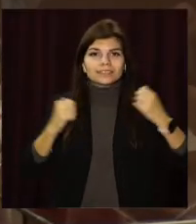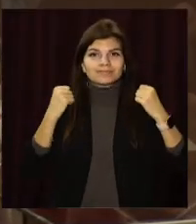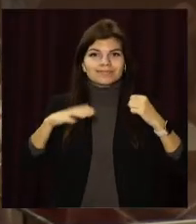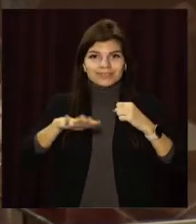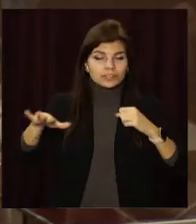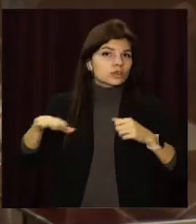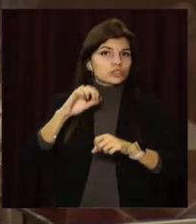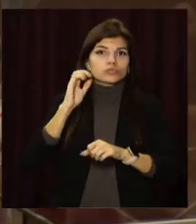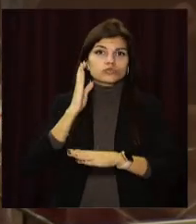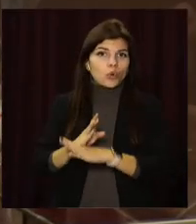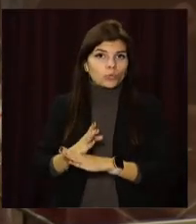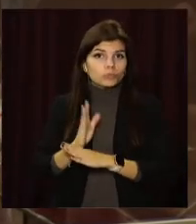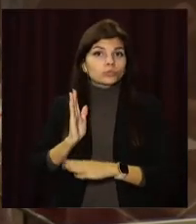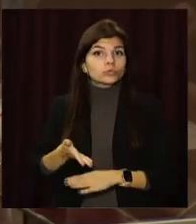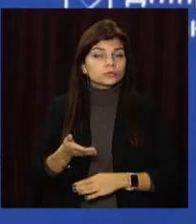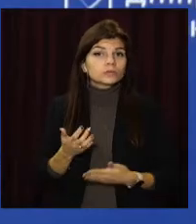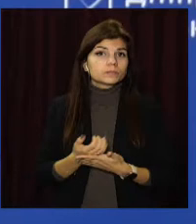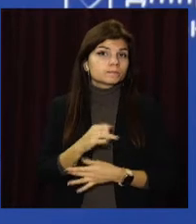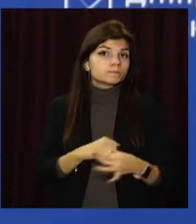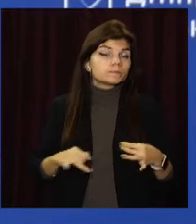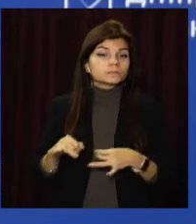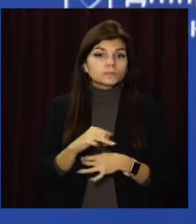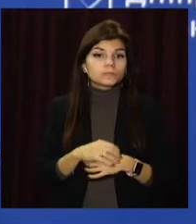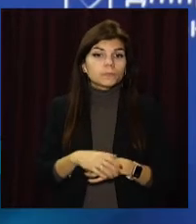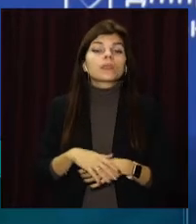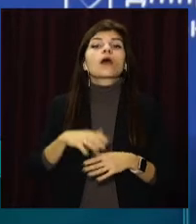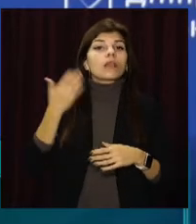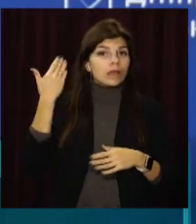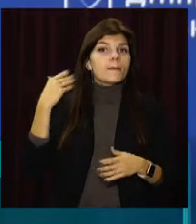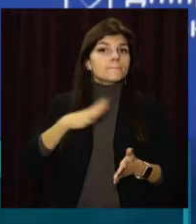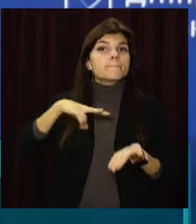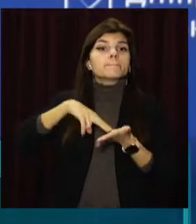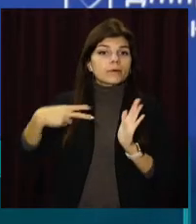договір оренди землі розірвуть. Колись планувався